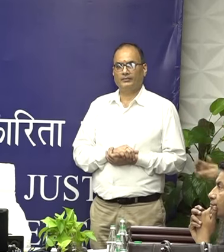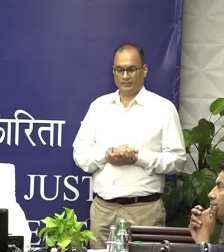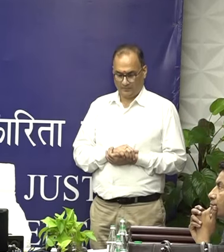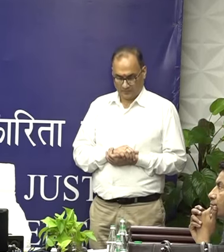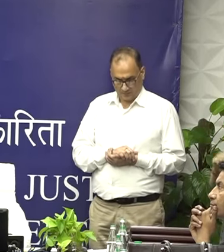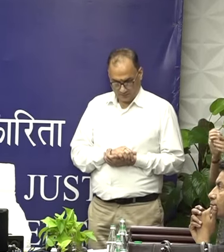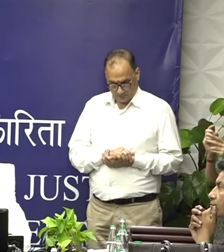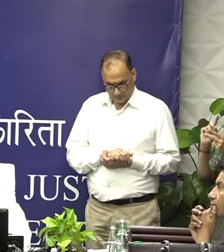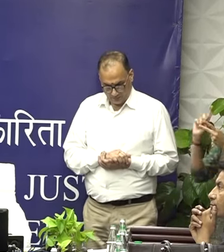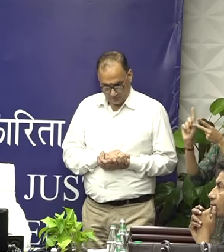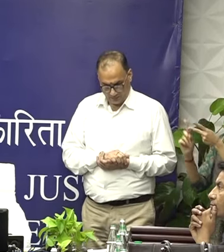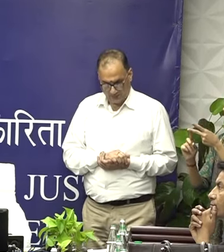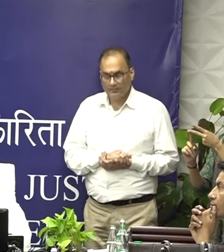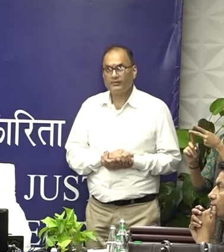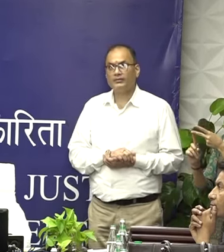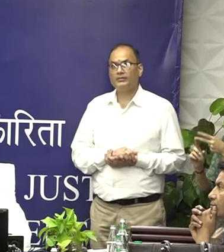इसी क्रम में